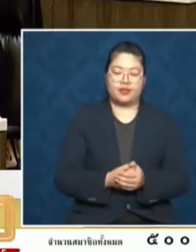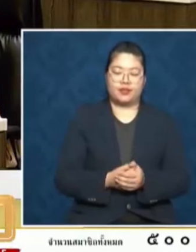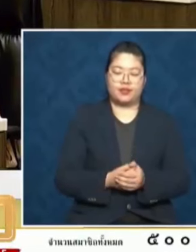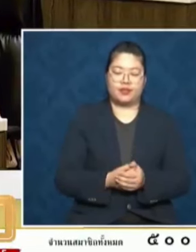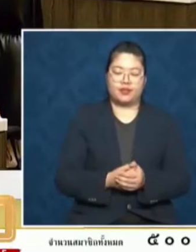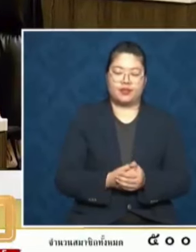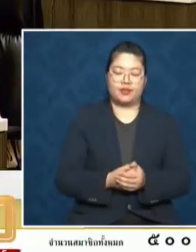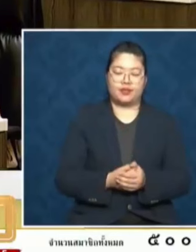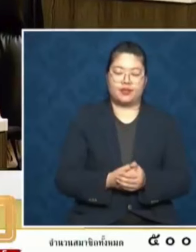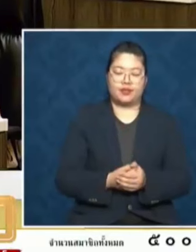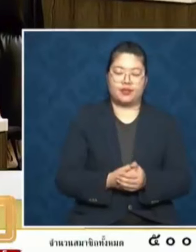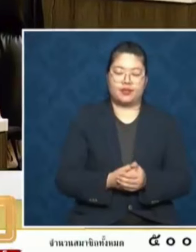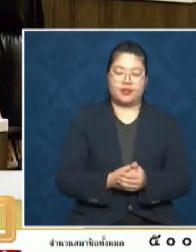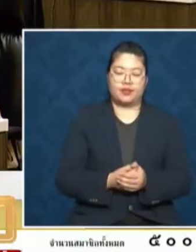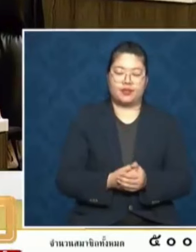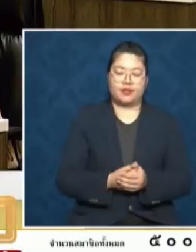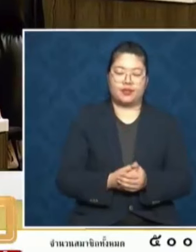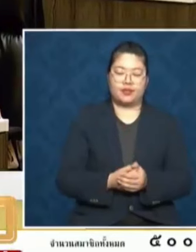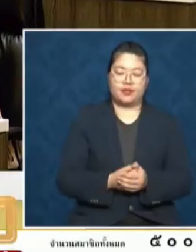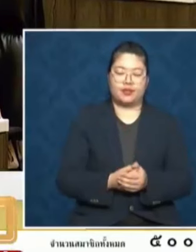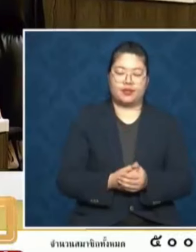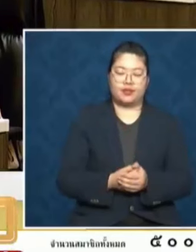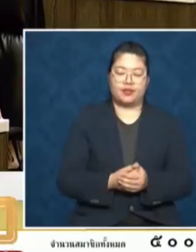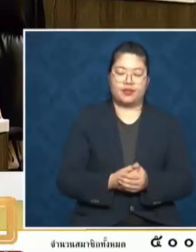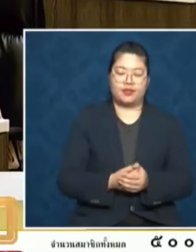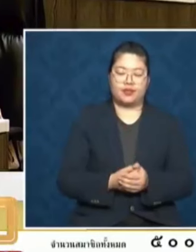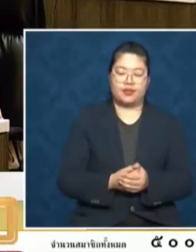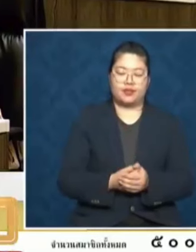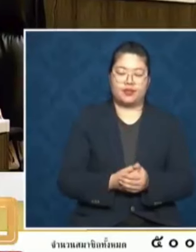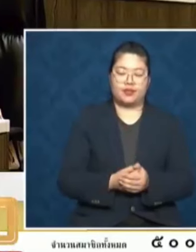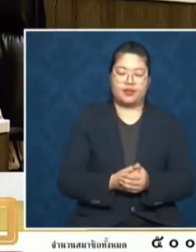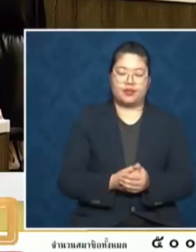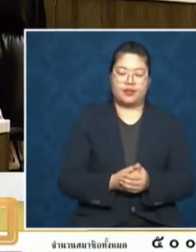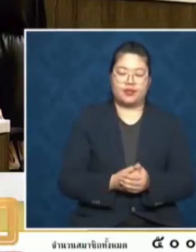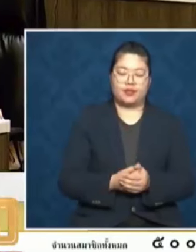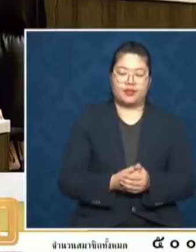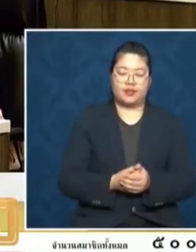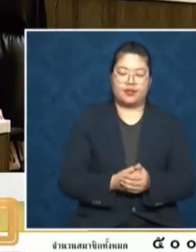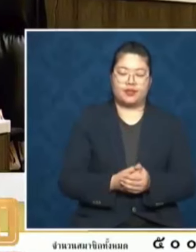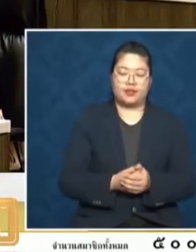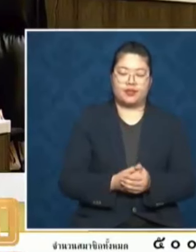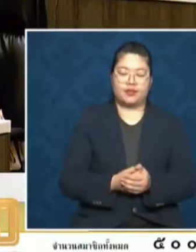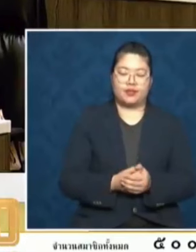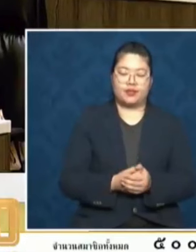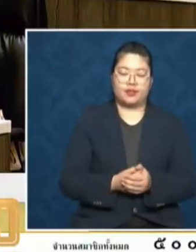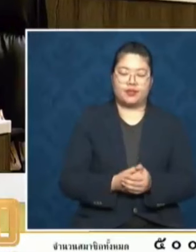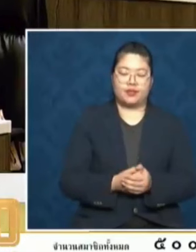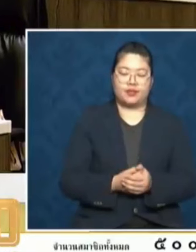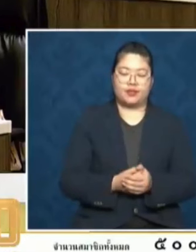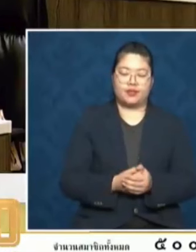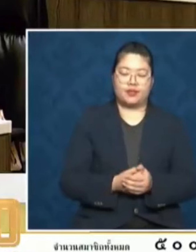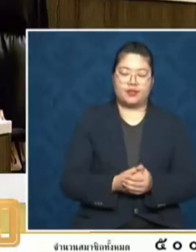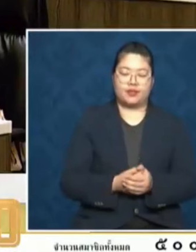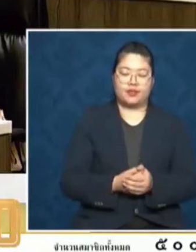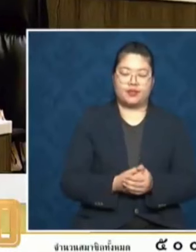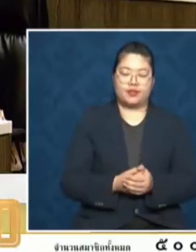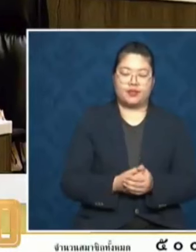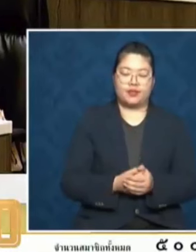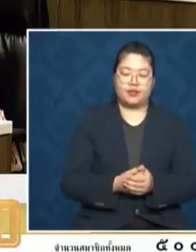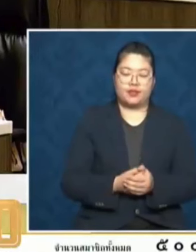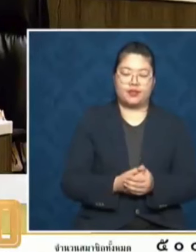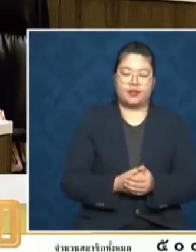GDI ซึ่งเป็นดัชนีชี้วัดที่ใช้ประเมินความเสี่ยงต่อการคอร์รัปชันของกองทัพและหน่วยงานความมั่น